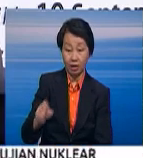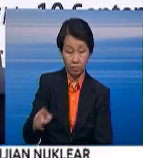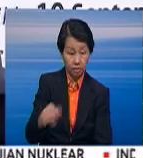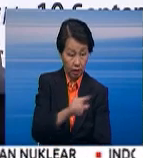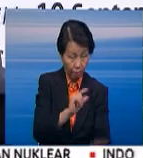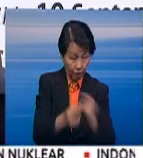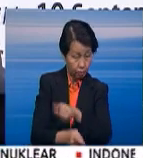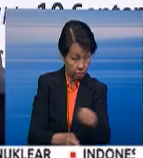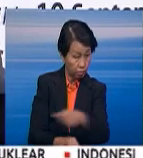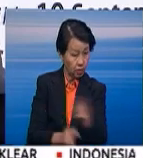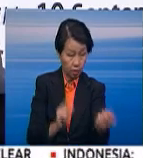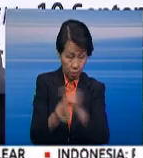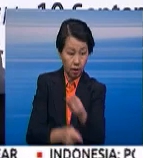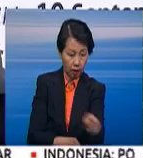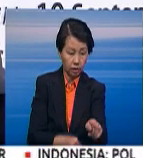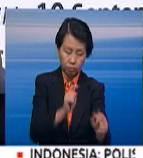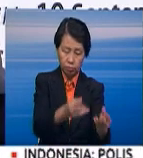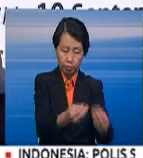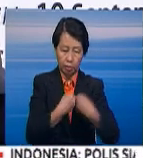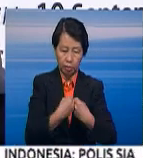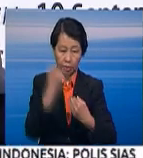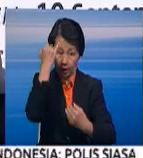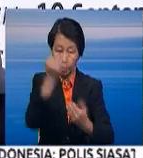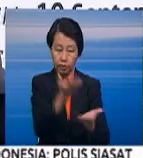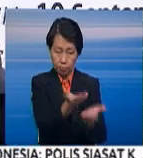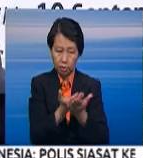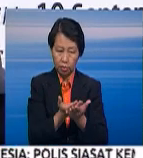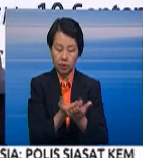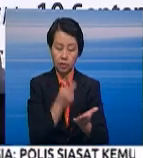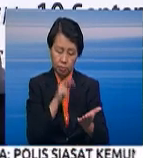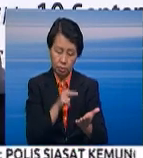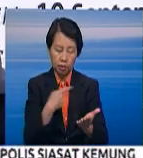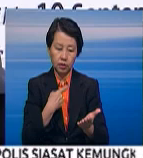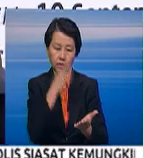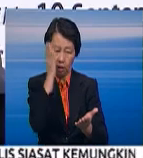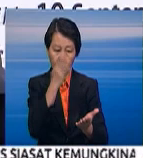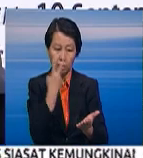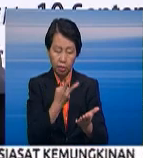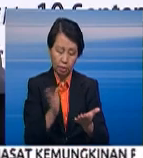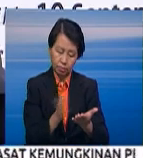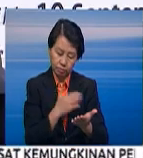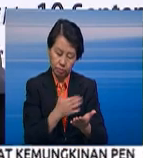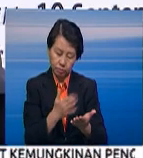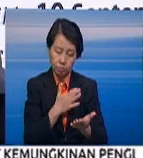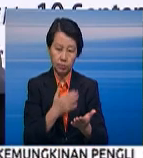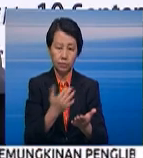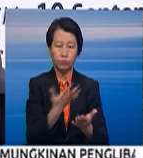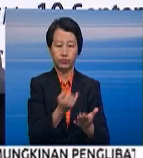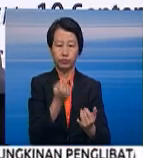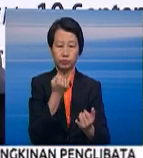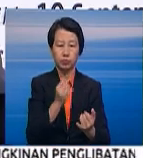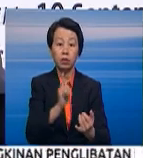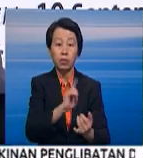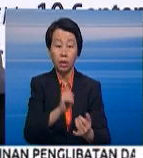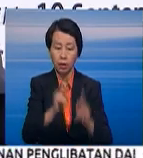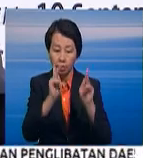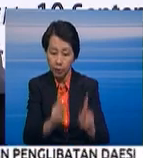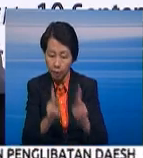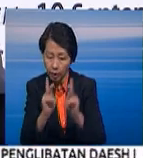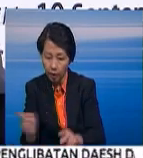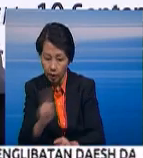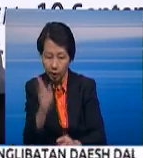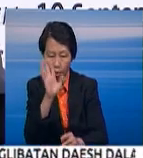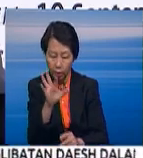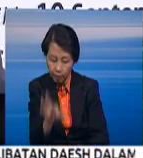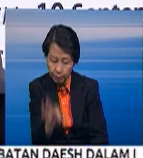mengemukakan cadangan-cadangan mereka dan kami nanti akan melihat di peringkat akhir mana pihak yang